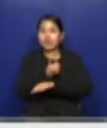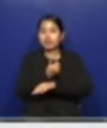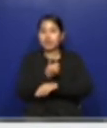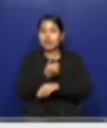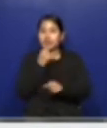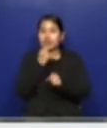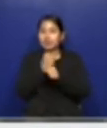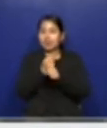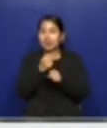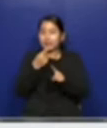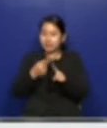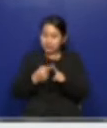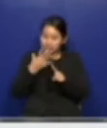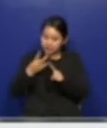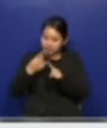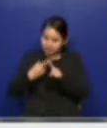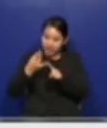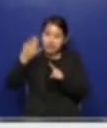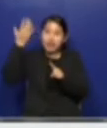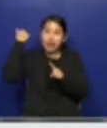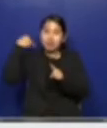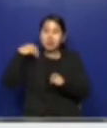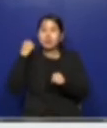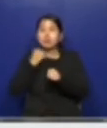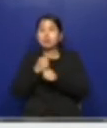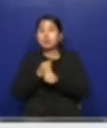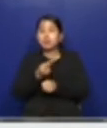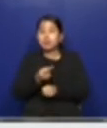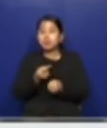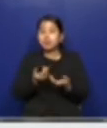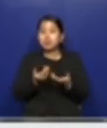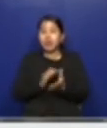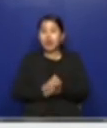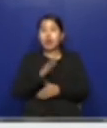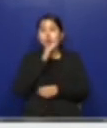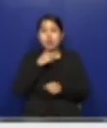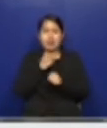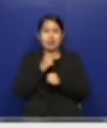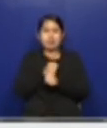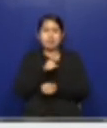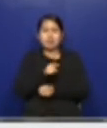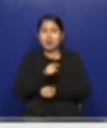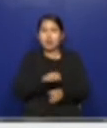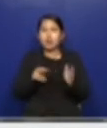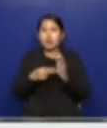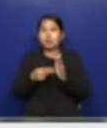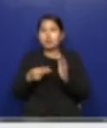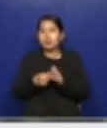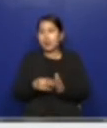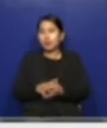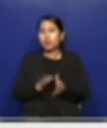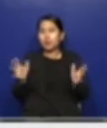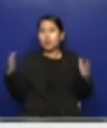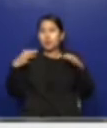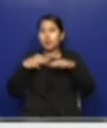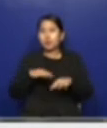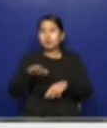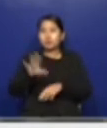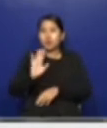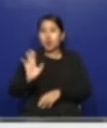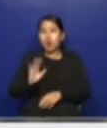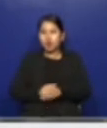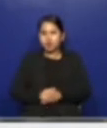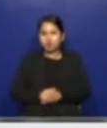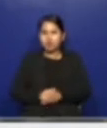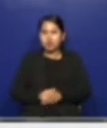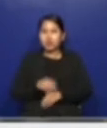8 9เดือนนี่ผมจะบอกว่าไอ้ถ้าทำแค่นี้ไม่ต้องเข้ามาสภาครับเสียเวลาท่านนายกมาดั้